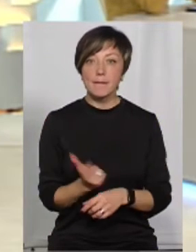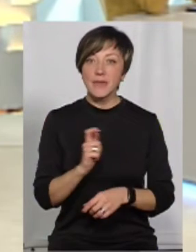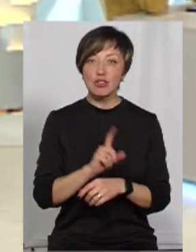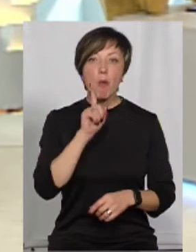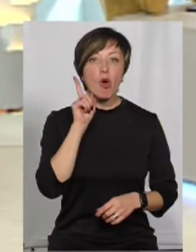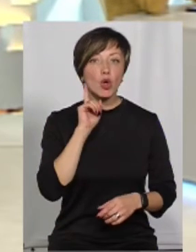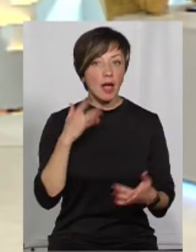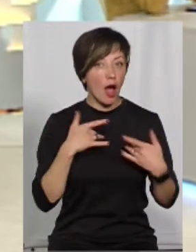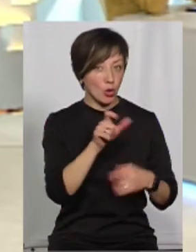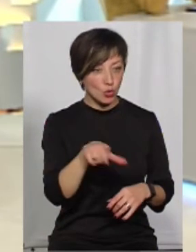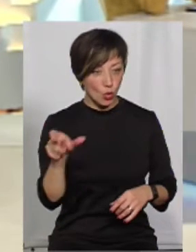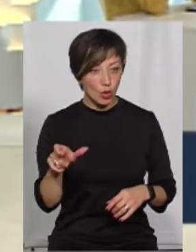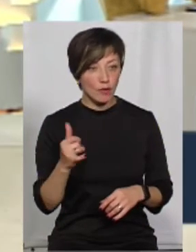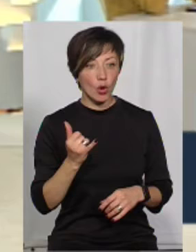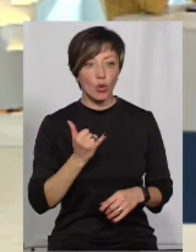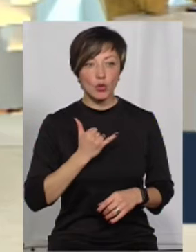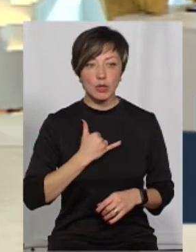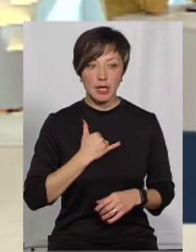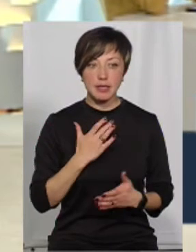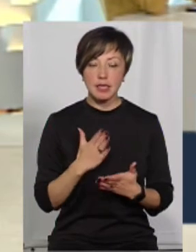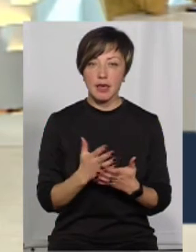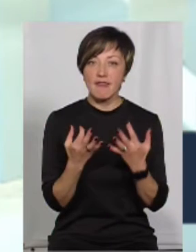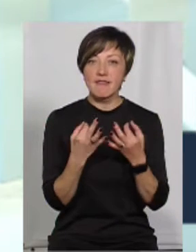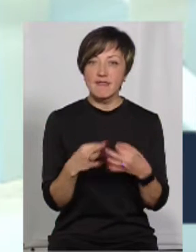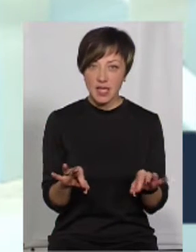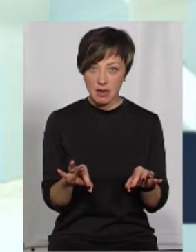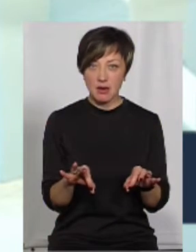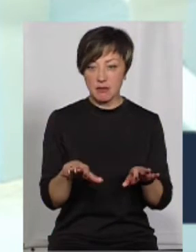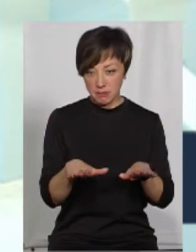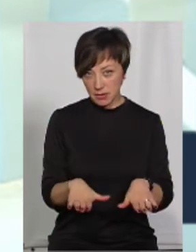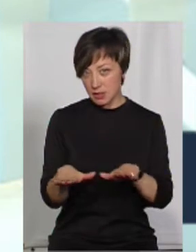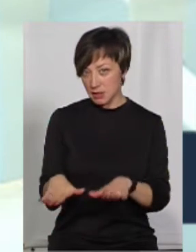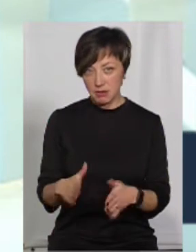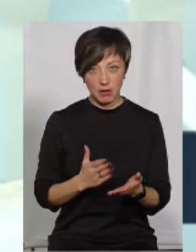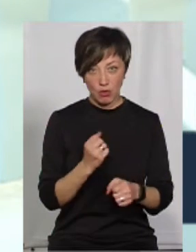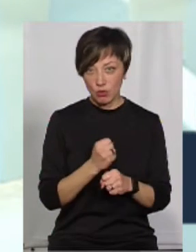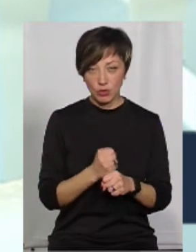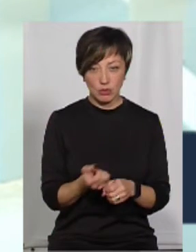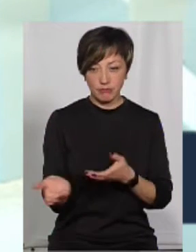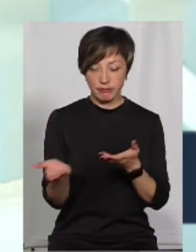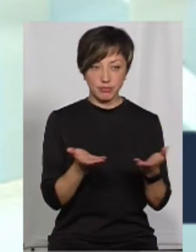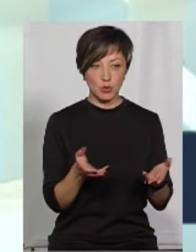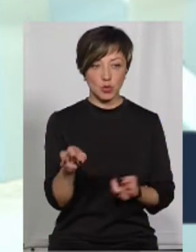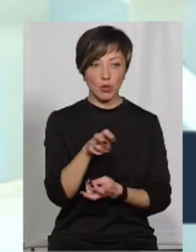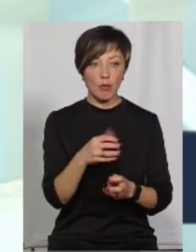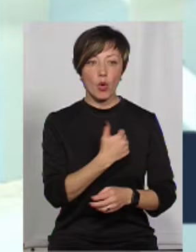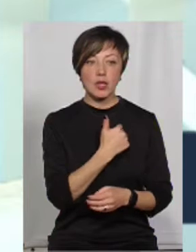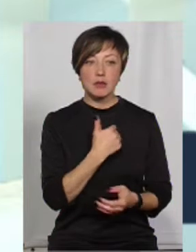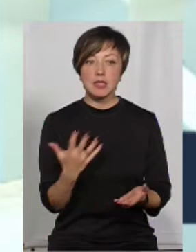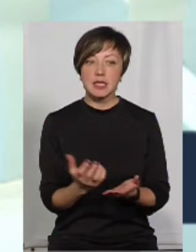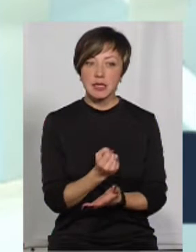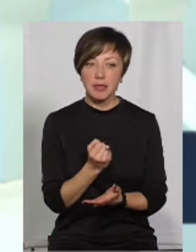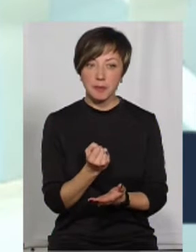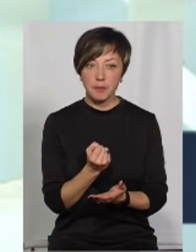більше молодих акторів. В нас є вільні ставки, то ми шукаємо. Також в нас є там, хотілося б